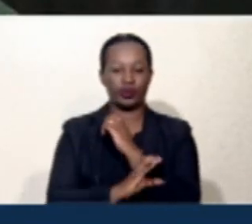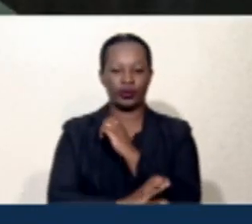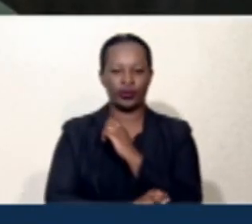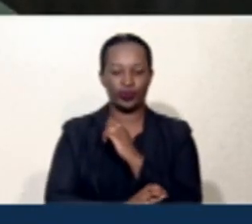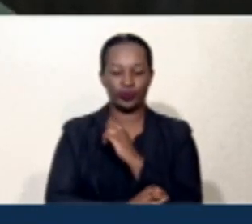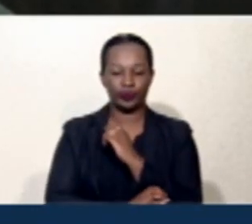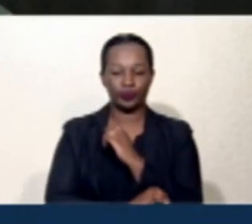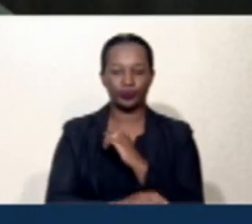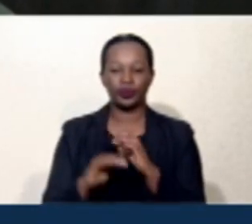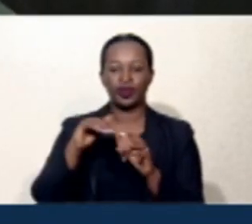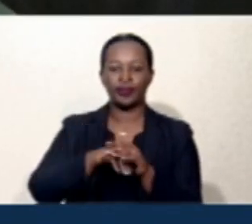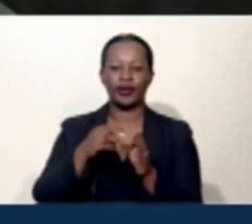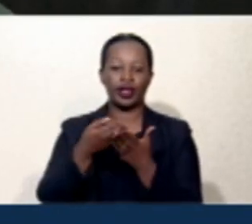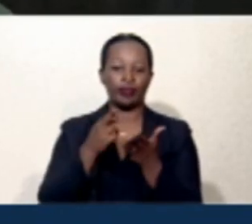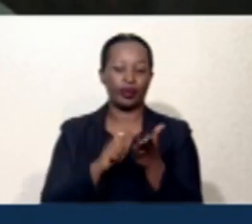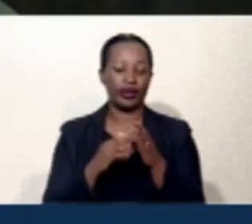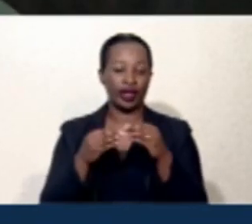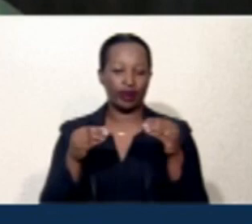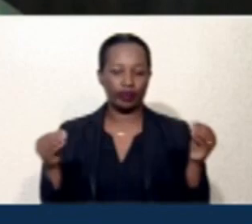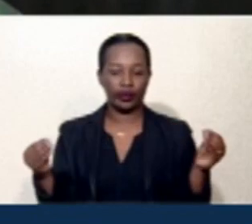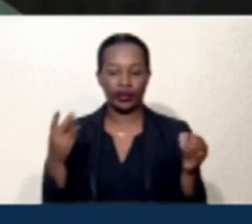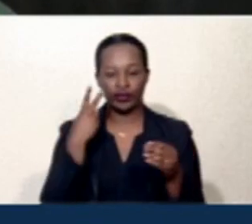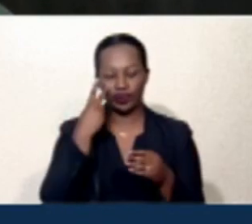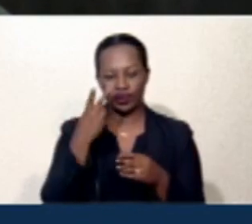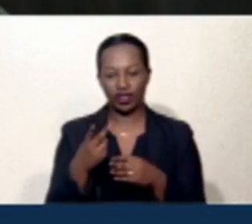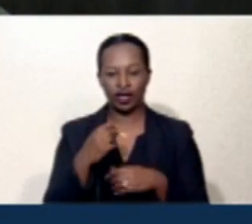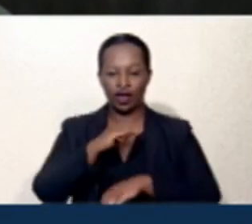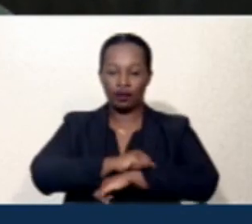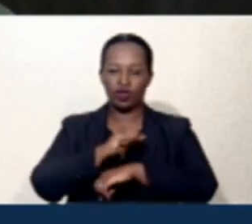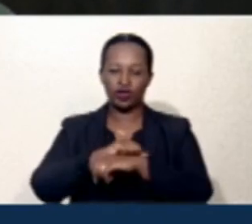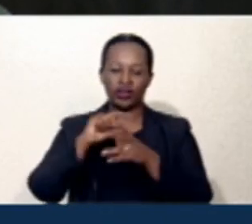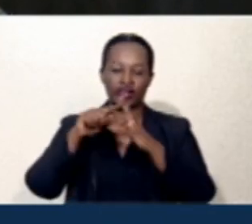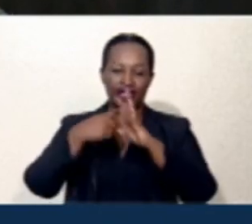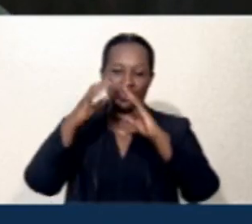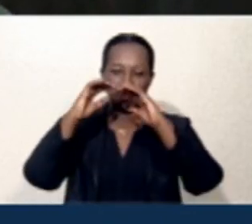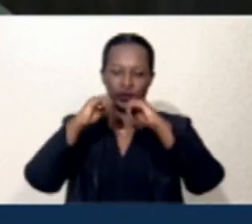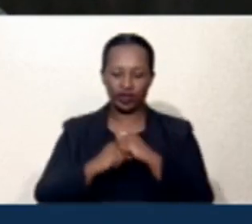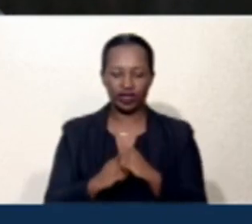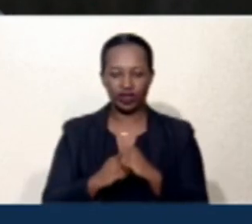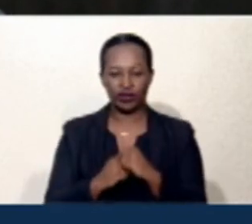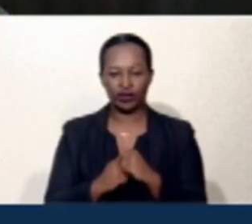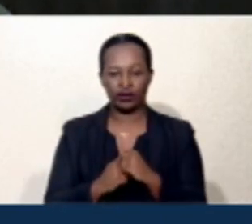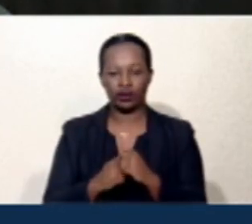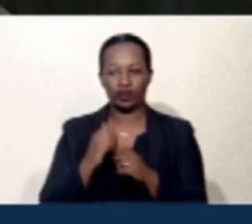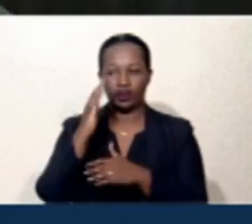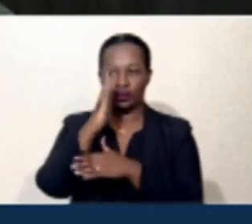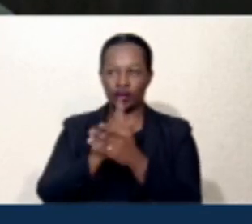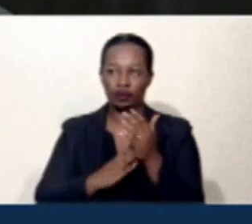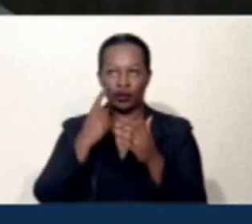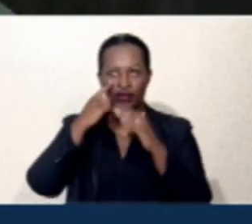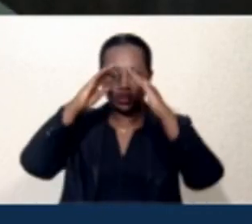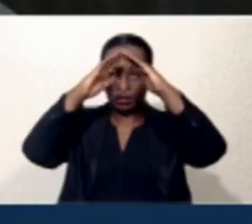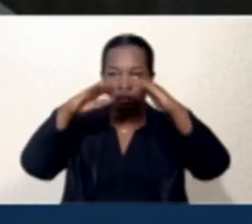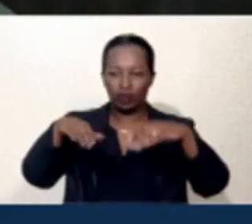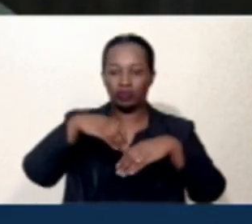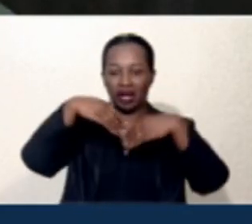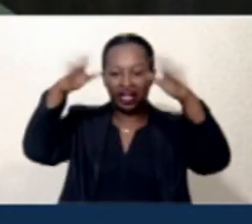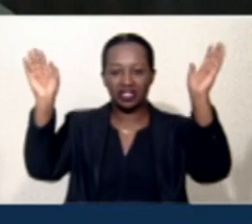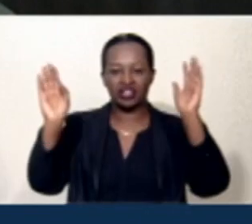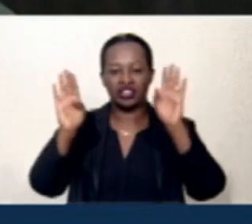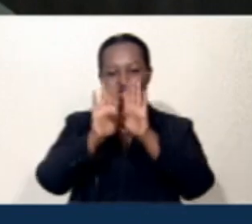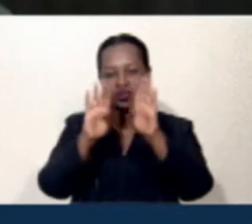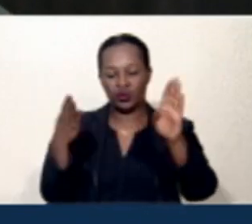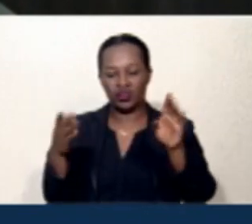Yango biri muri raporo mu buryo burambuye ugasanga amashuri yatangiye gusenyuka, igise aho twasanze igise cyaravuyeho, aho twasanze inzugi